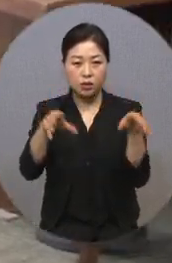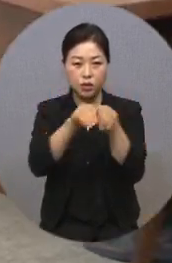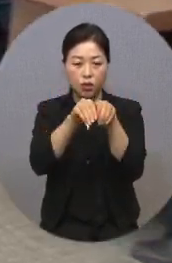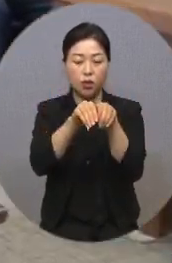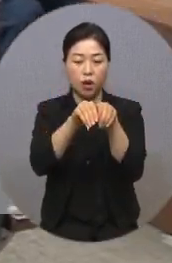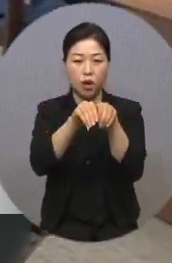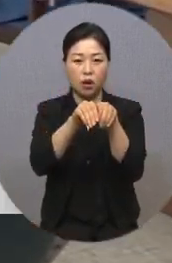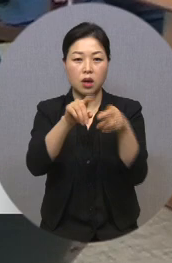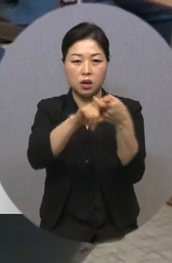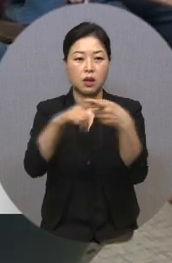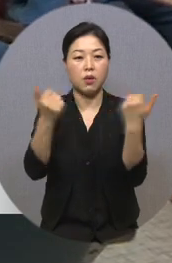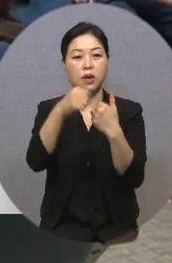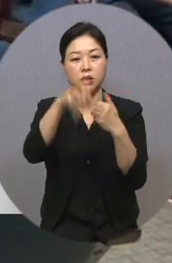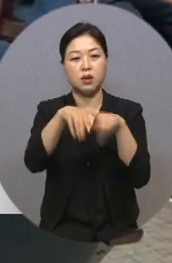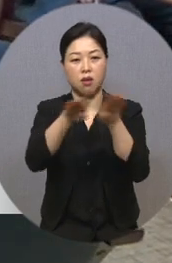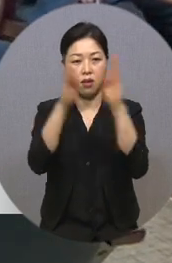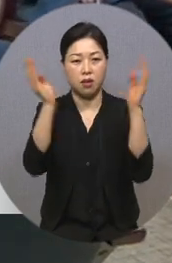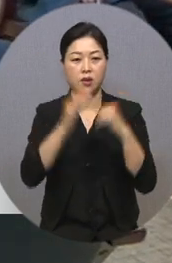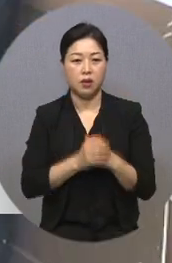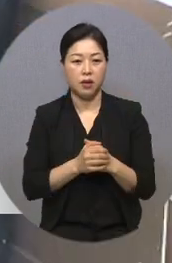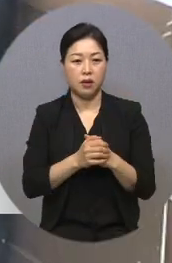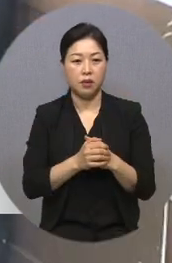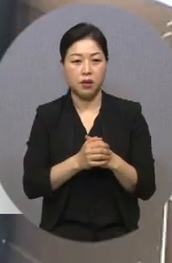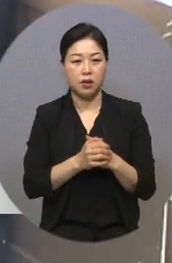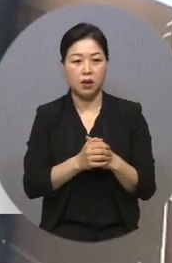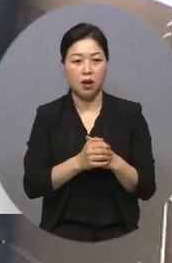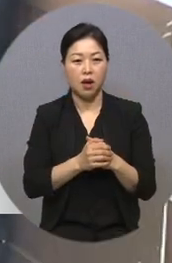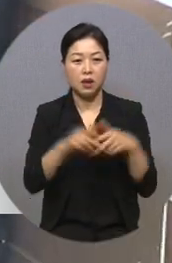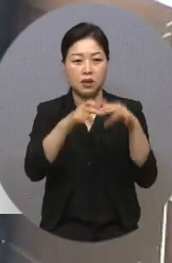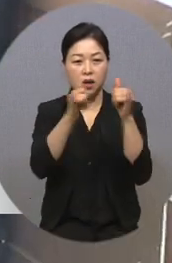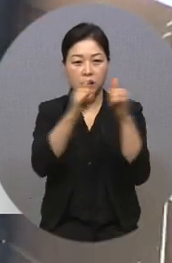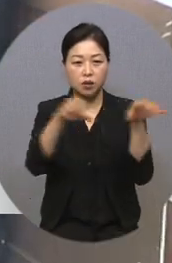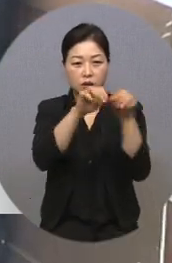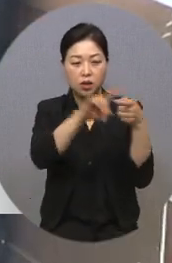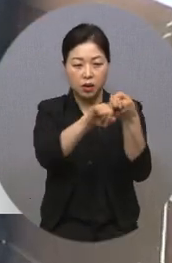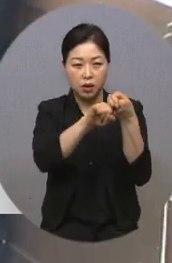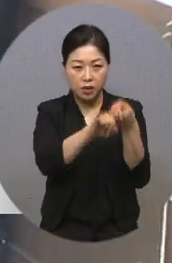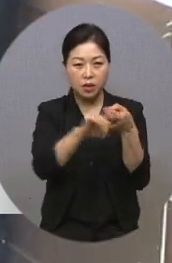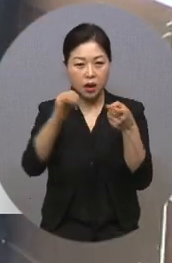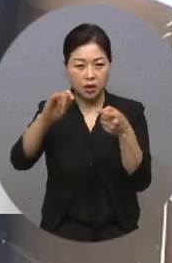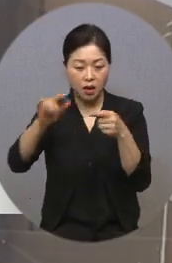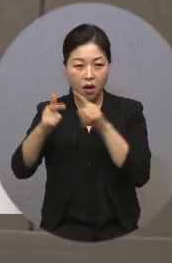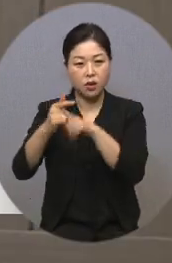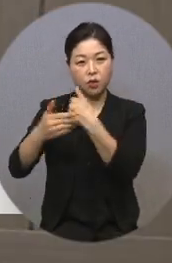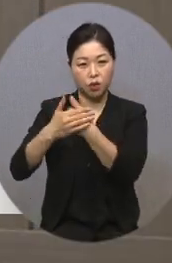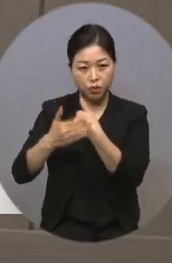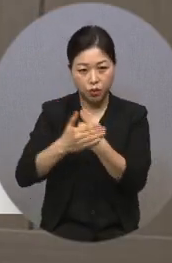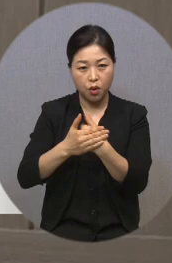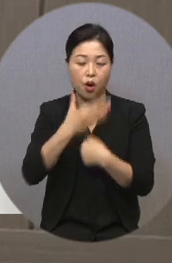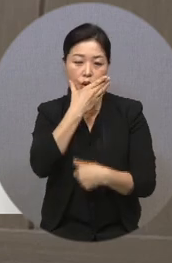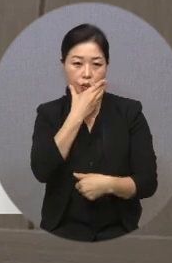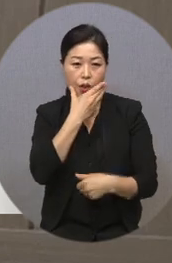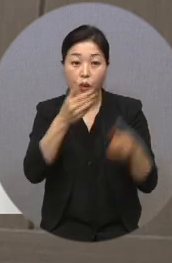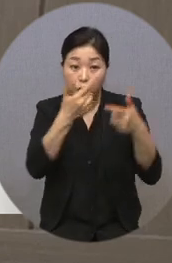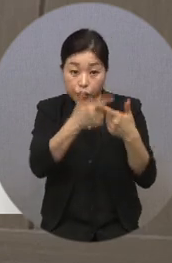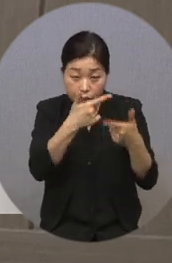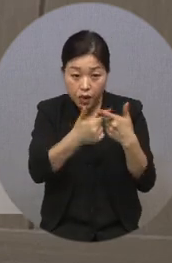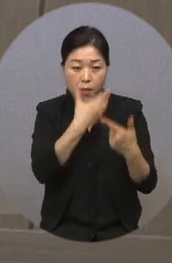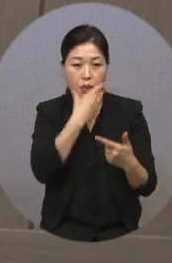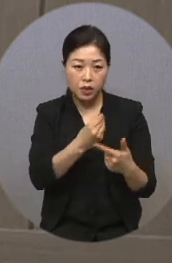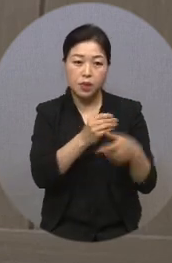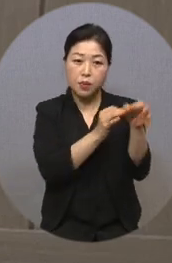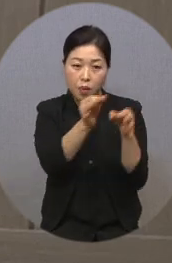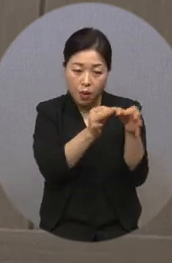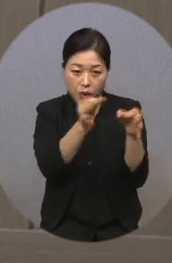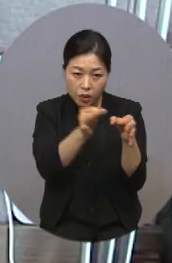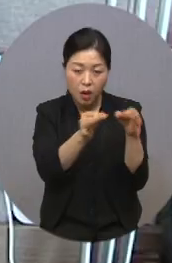열렸습니다. 부산장총련은 가디언몰과 미네르바의 지원을 받아 부산복지몰을 주관하여 공급물품을 판매하는 방식으로